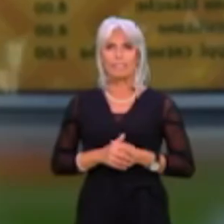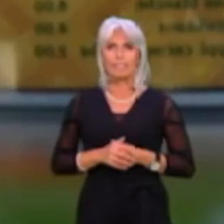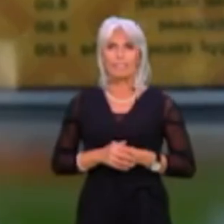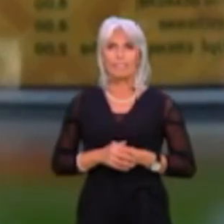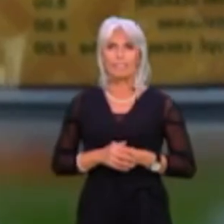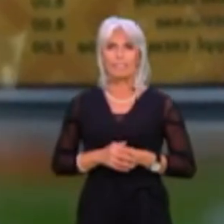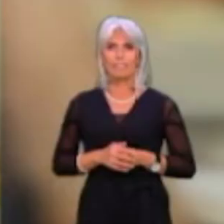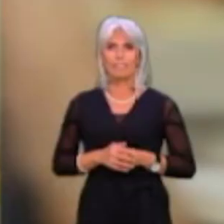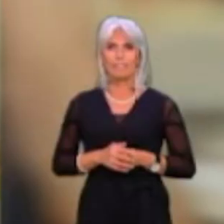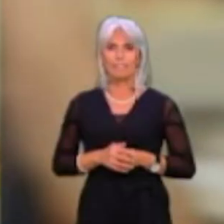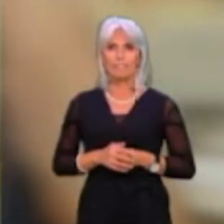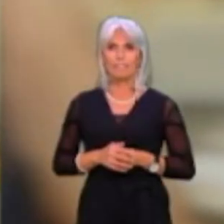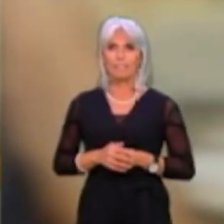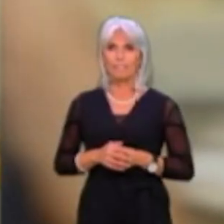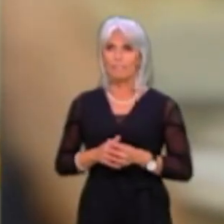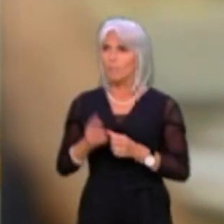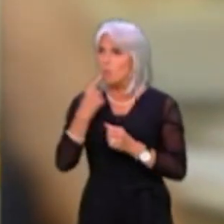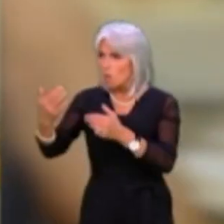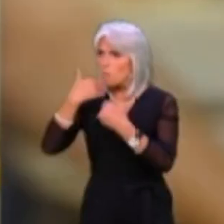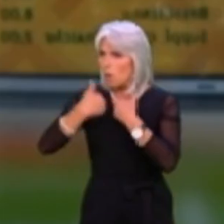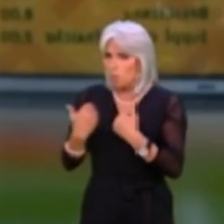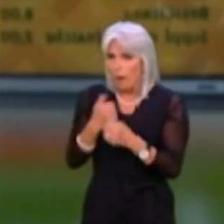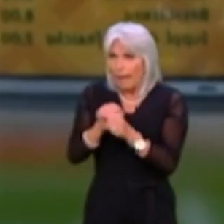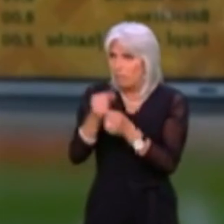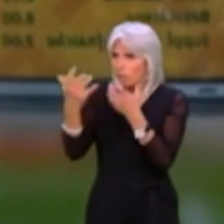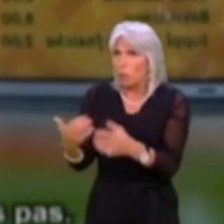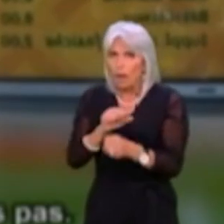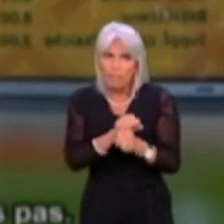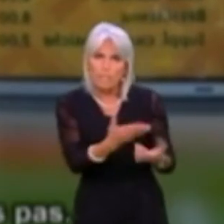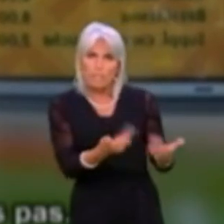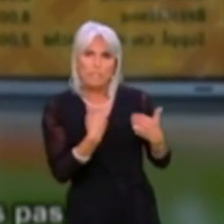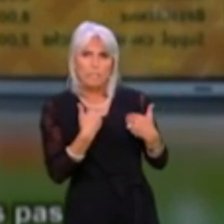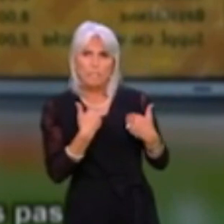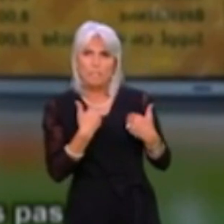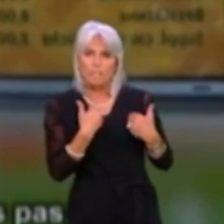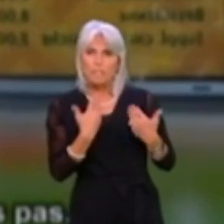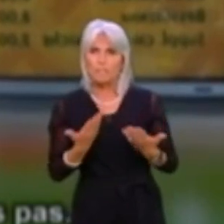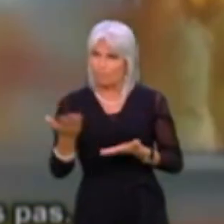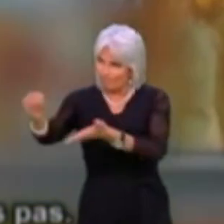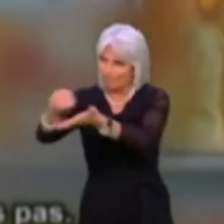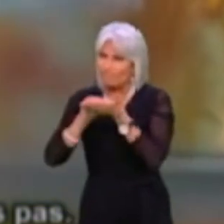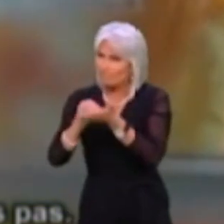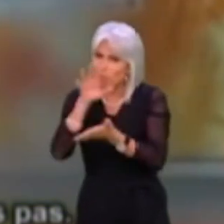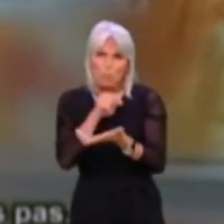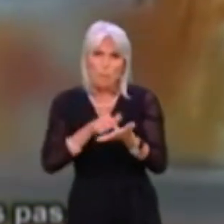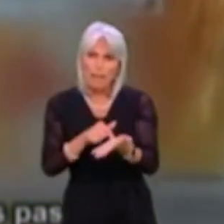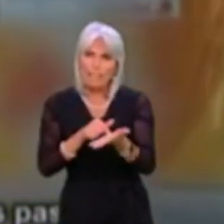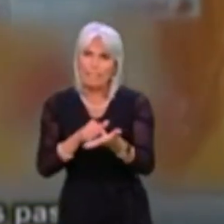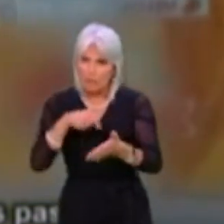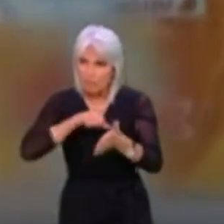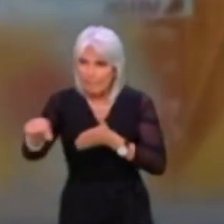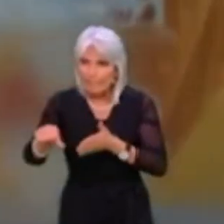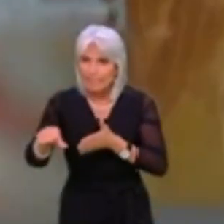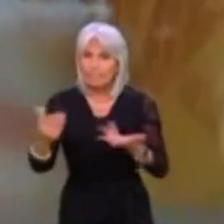Et vous m'avez dit quoi juste avant? Gratuit, tu veux gratuit ou tu veux payer? Vous pouvez l'écrire sur un papier, ce que je comprends pas. Payer?